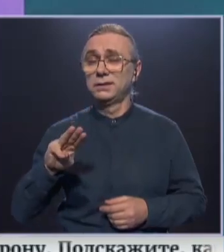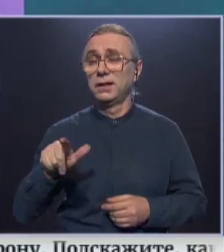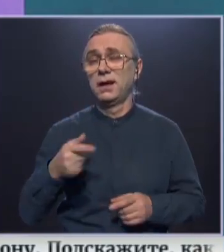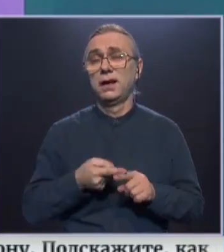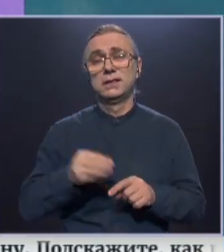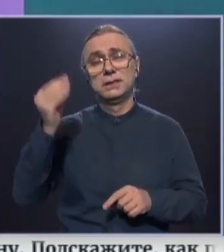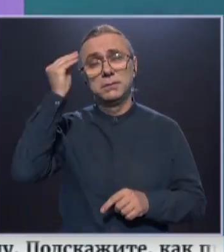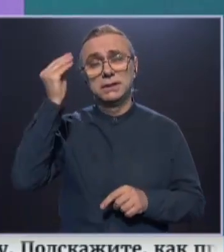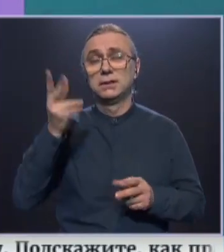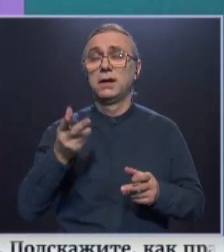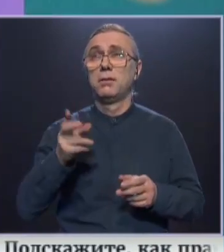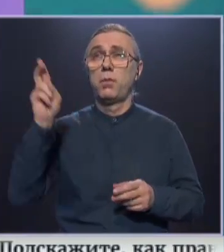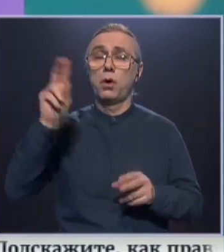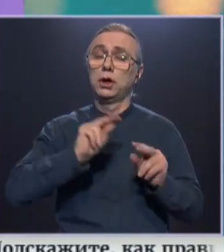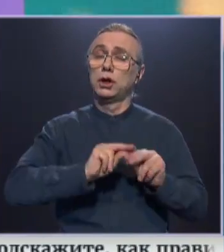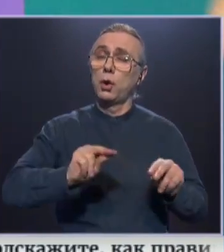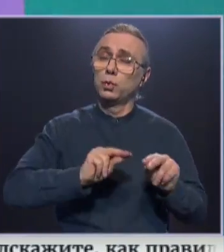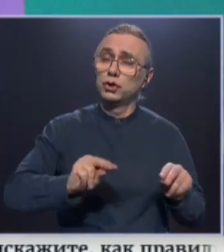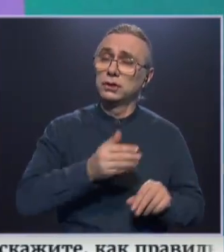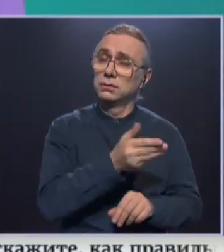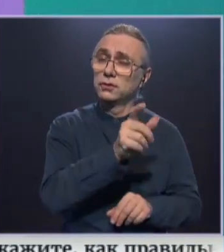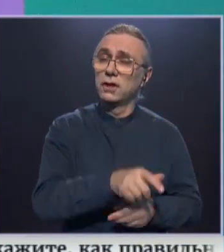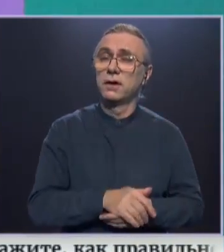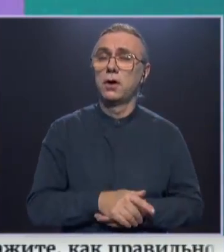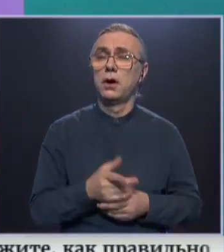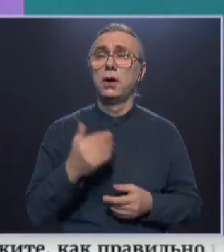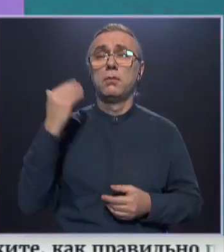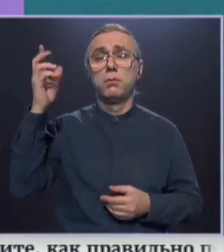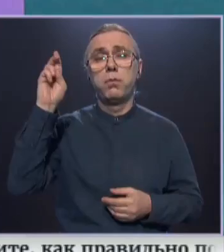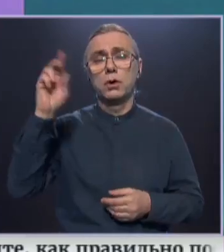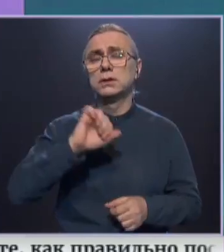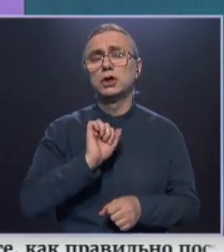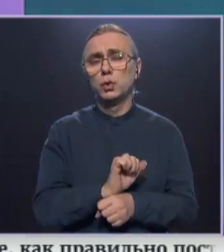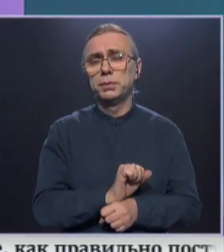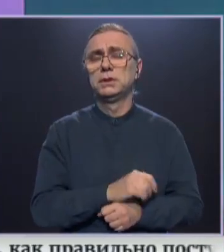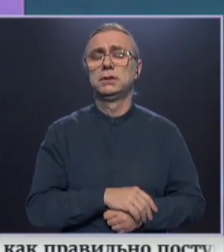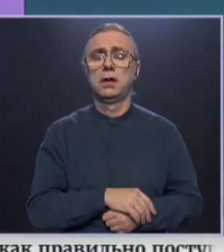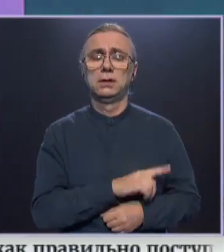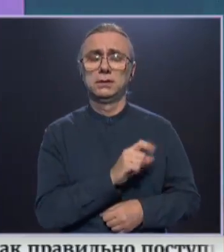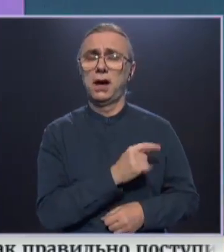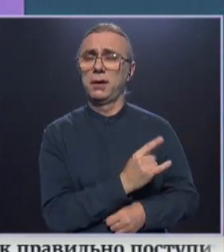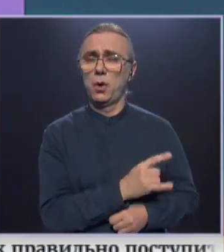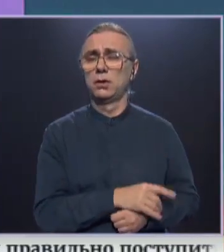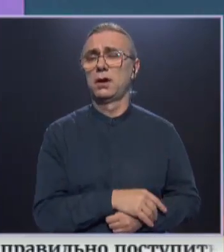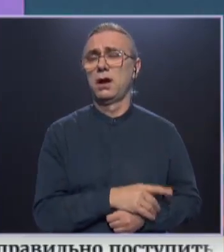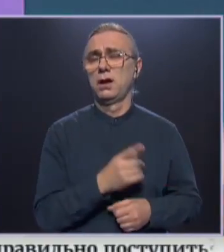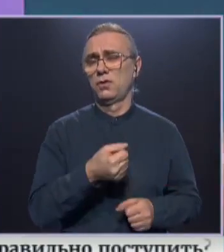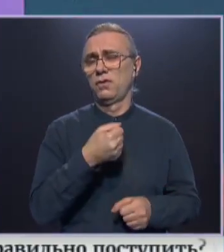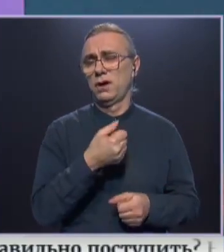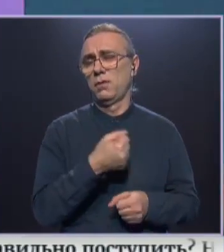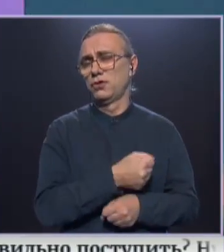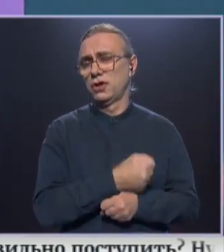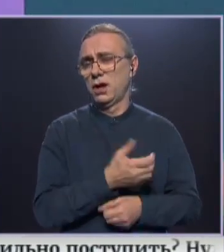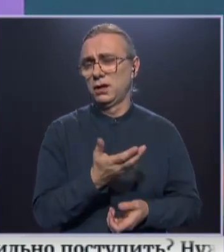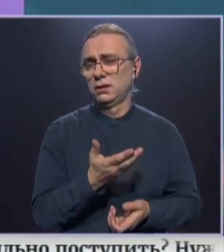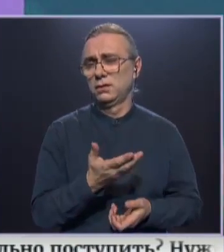Господь. Он заступится так или иначе за ребенка, который претерпевает такое.